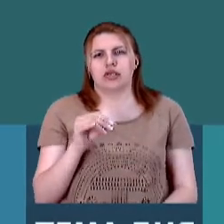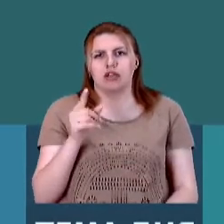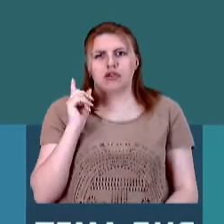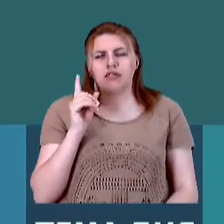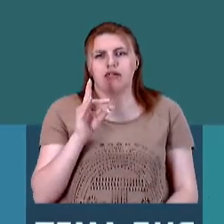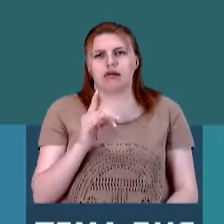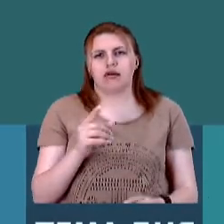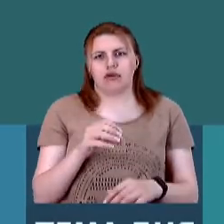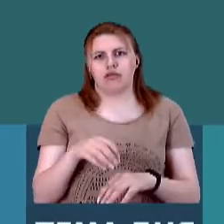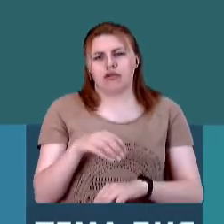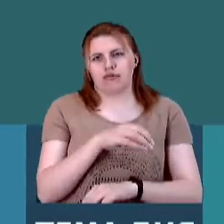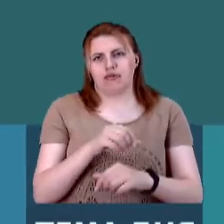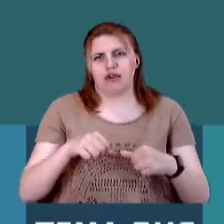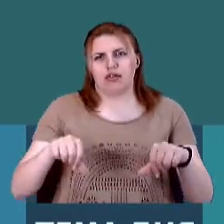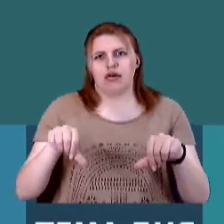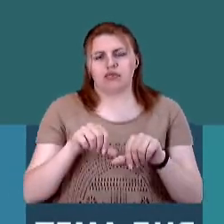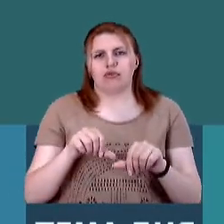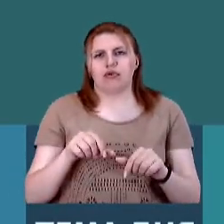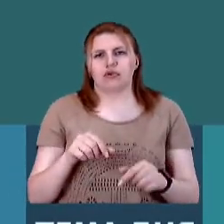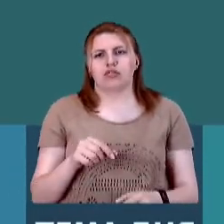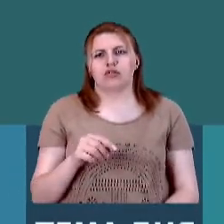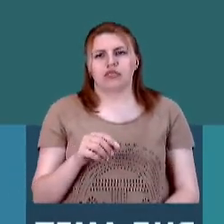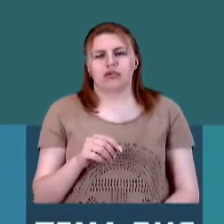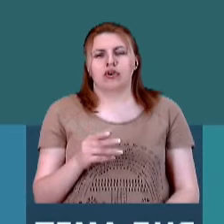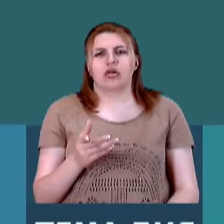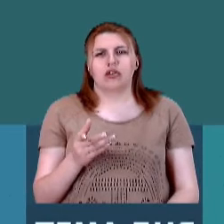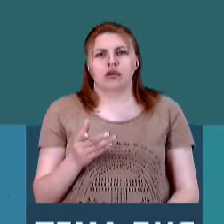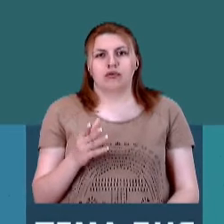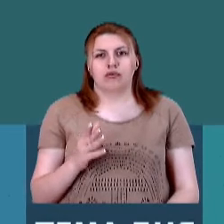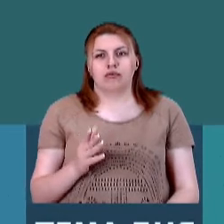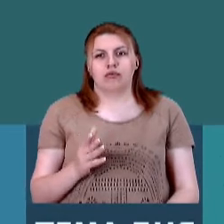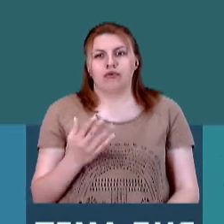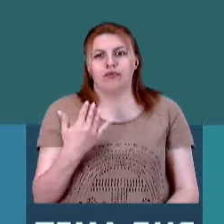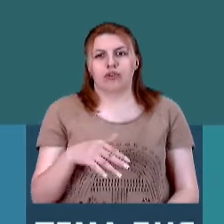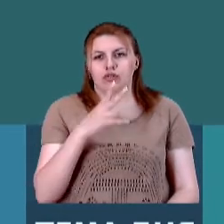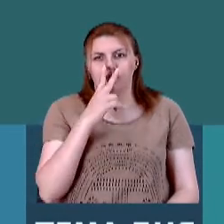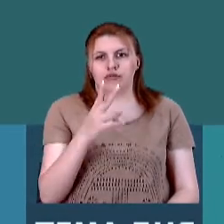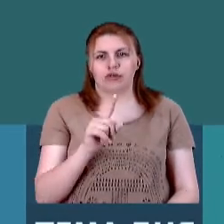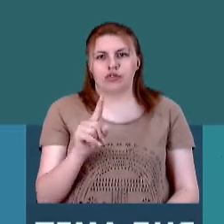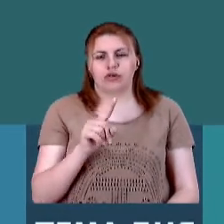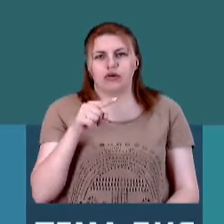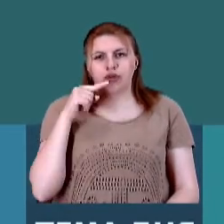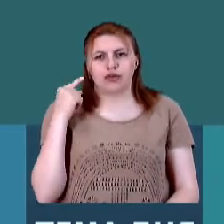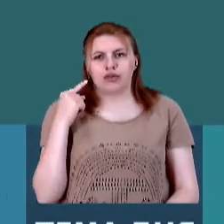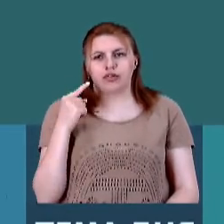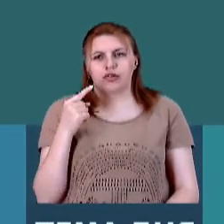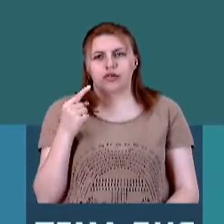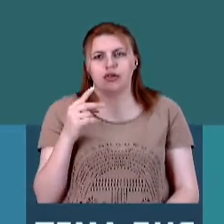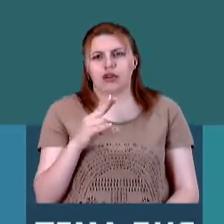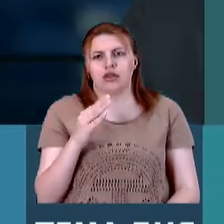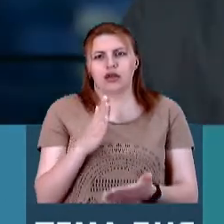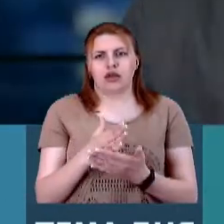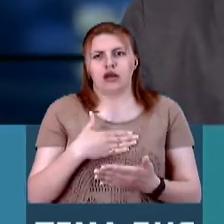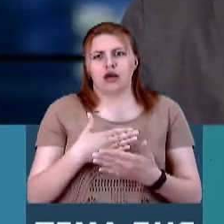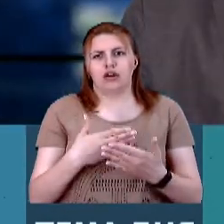там лідерів Європейського Союзу чи інших країн, прибуло, то вже очевидно, що Росію зараз вона не є якимось активним гравцем, як